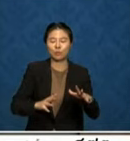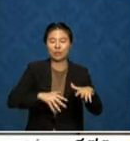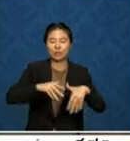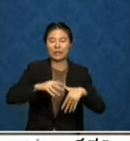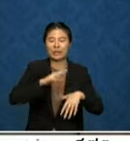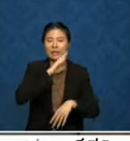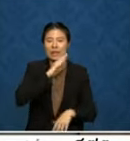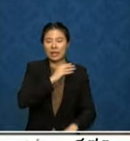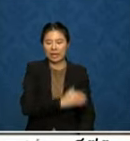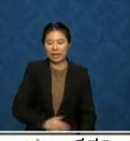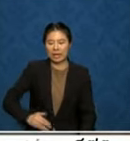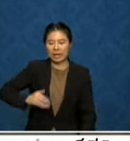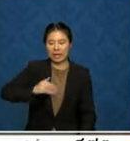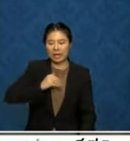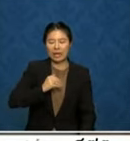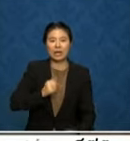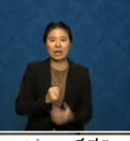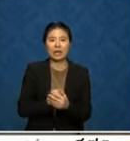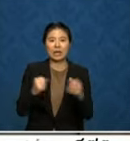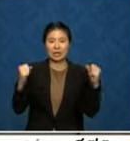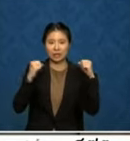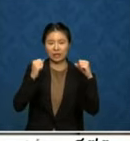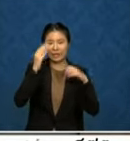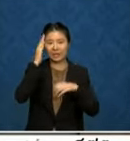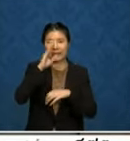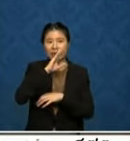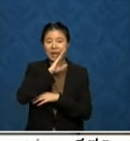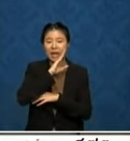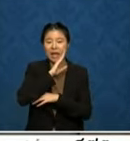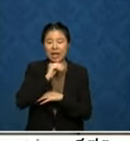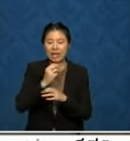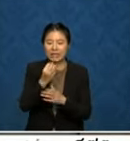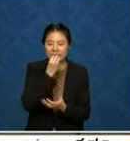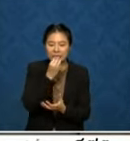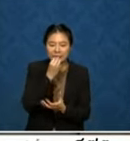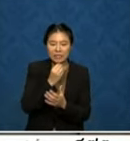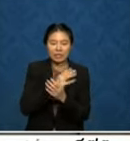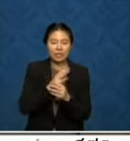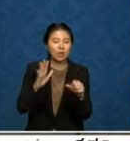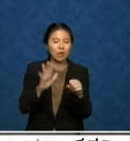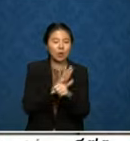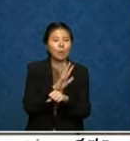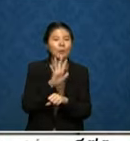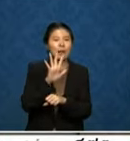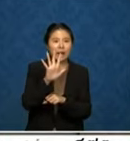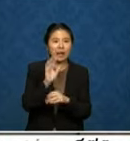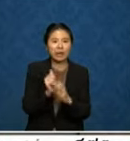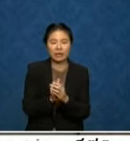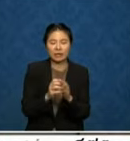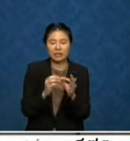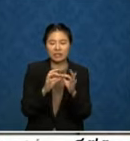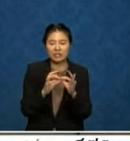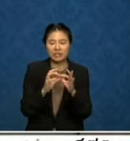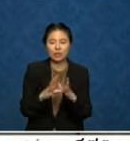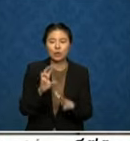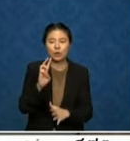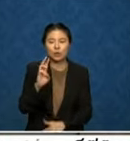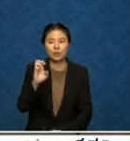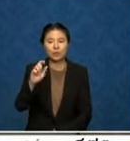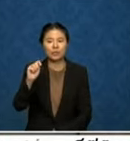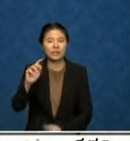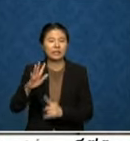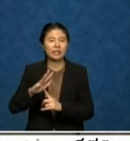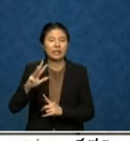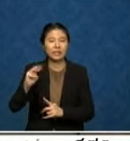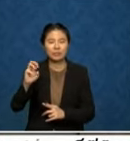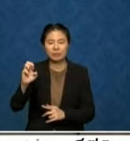จะแข็งแรงได้ถ้าท่านทานอาหารครบทุกหมู่เพียงพอไม่ต้องไปซื้อผลิตภัณฑ์เสริมอาหารอาหารเส